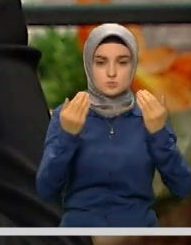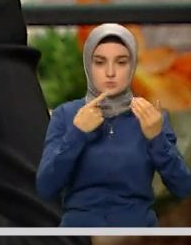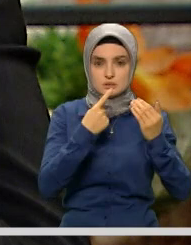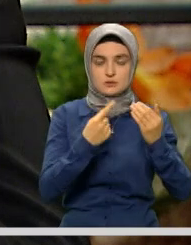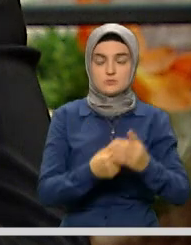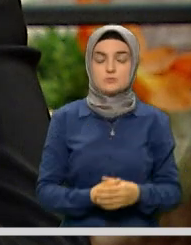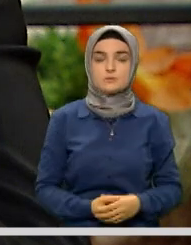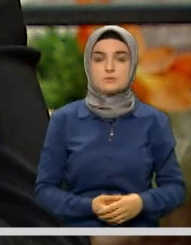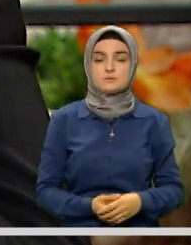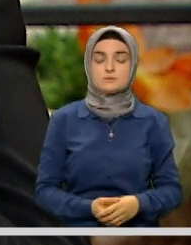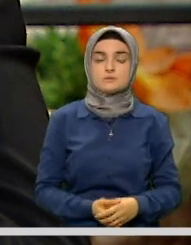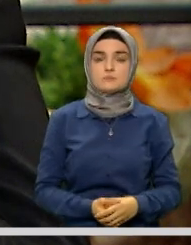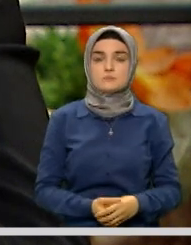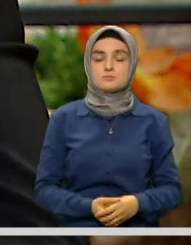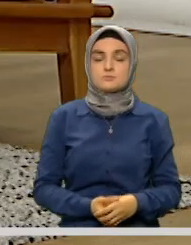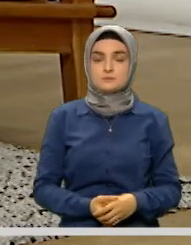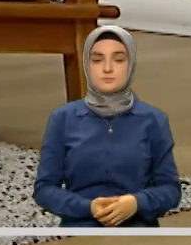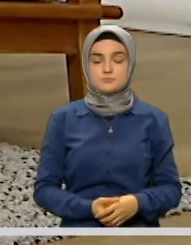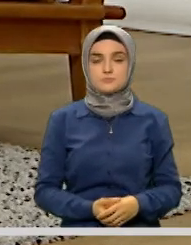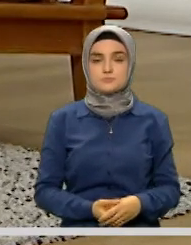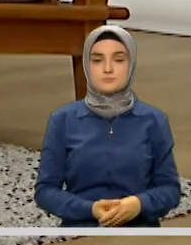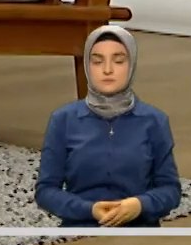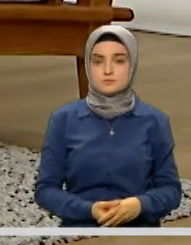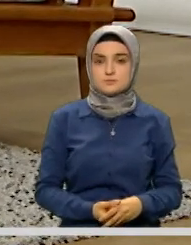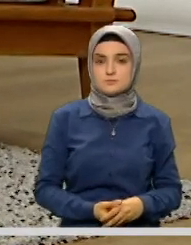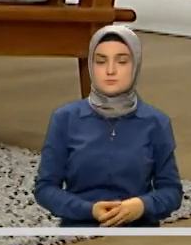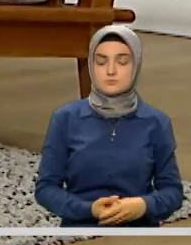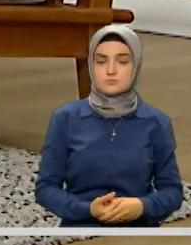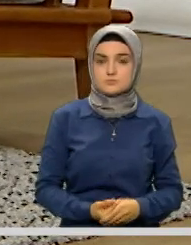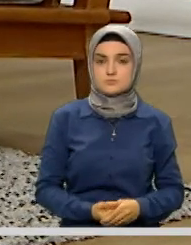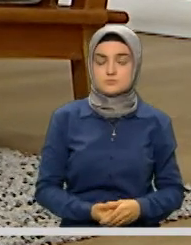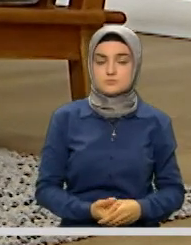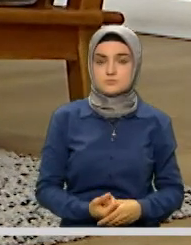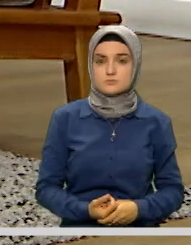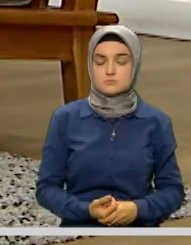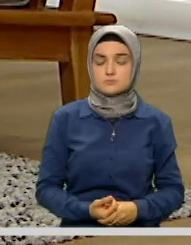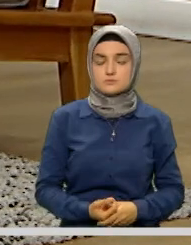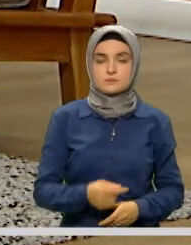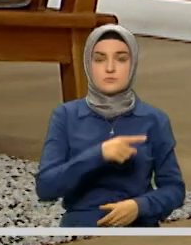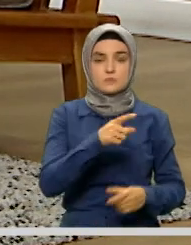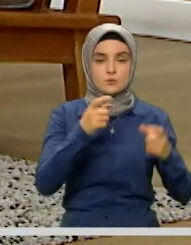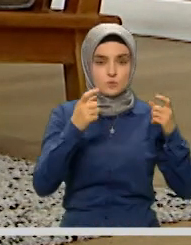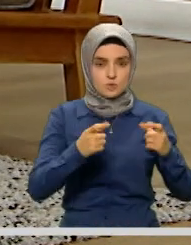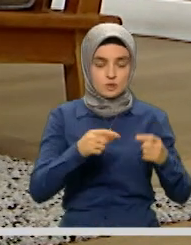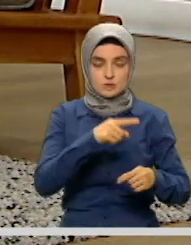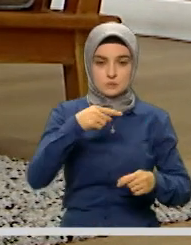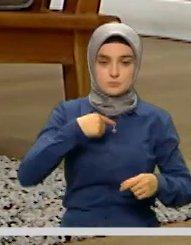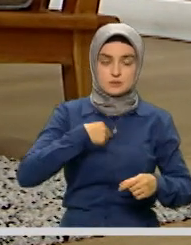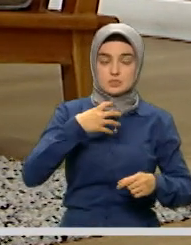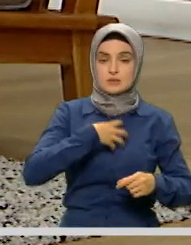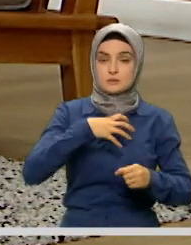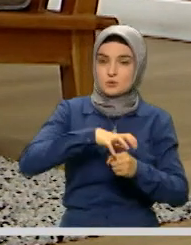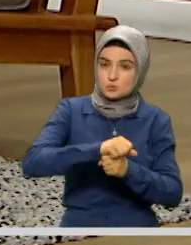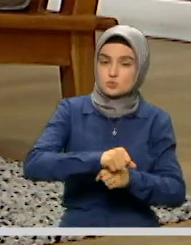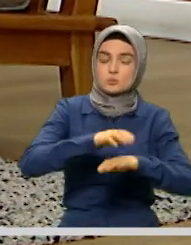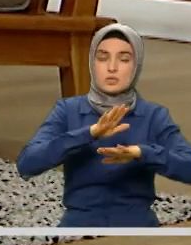ve illem tağfirlena ve terhamna lenekunenne minel hasirin. Yani orada ya biz kendimize zulmettik, ya Rabbi